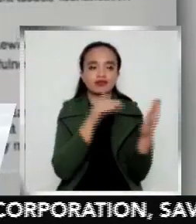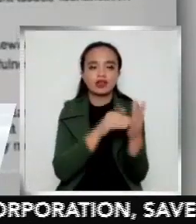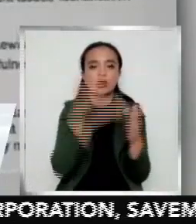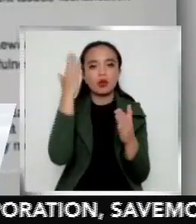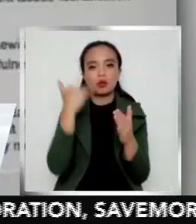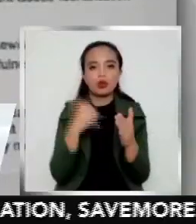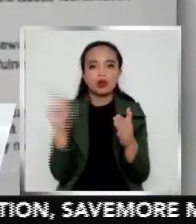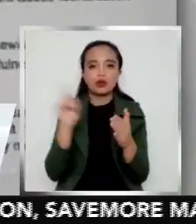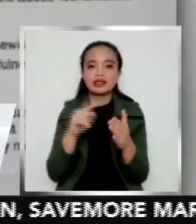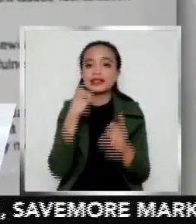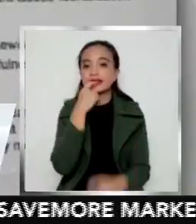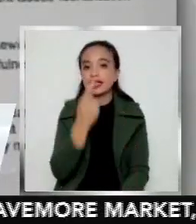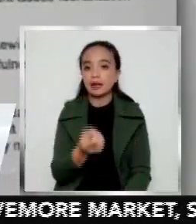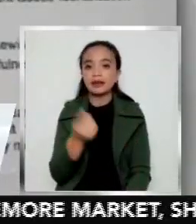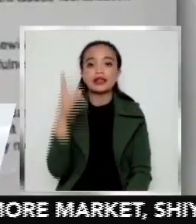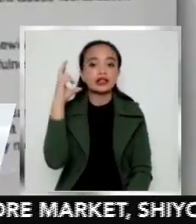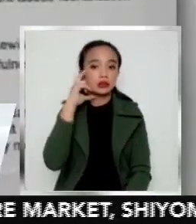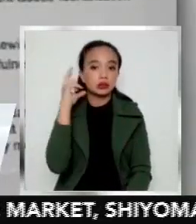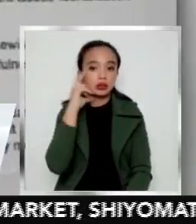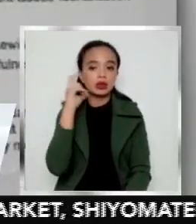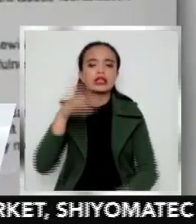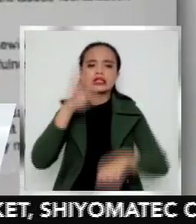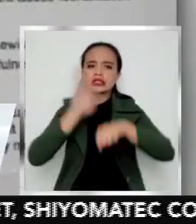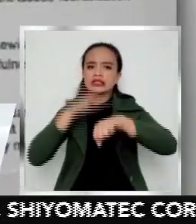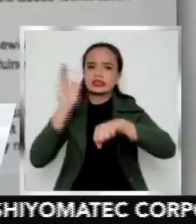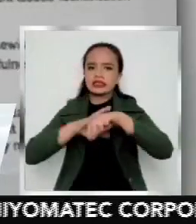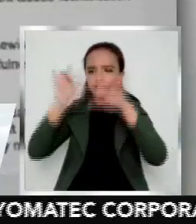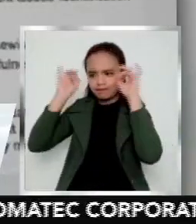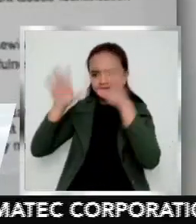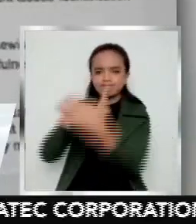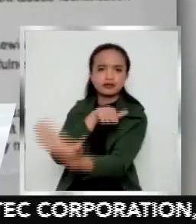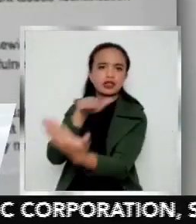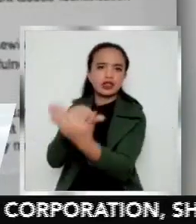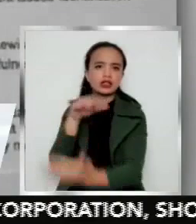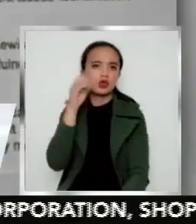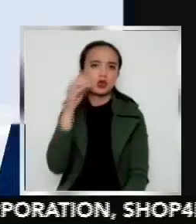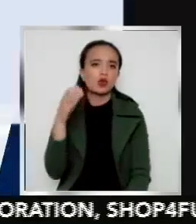naunang pahayag na banta umano sa buhay ng kongresista.